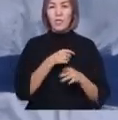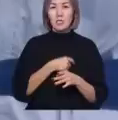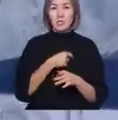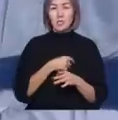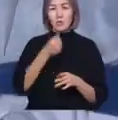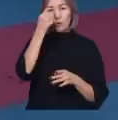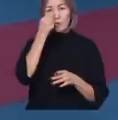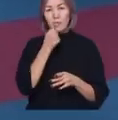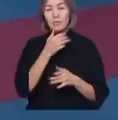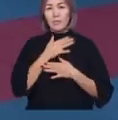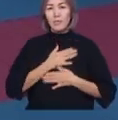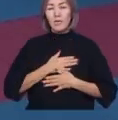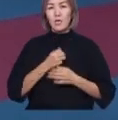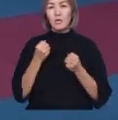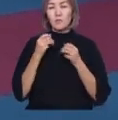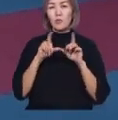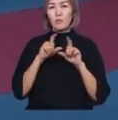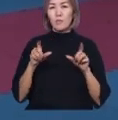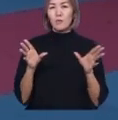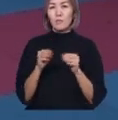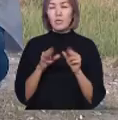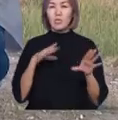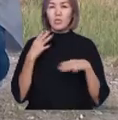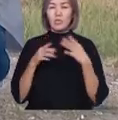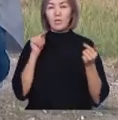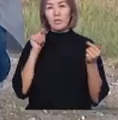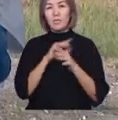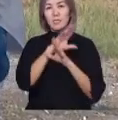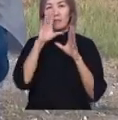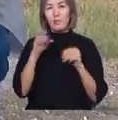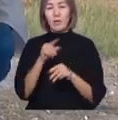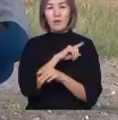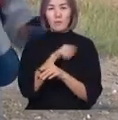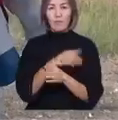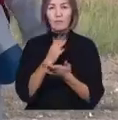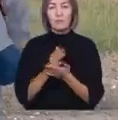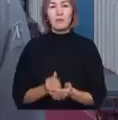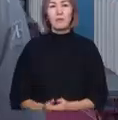Жаттықтырушыларыма дән ризамын, спорт мектебінде бірге шынығатын қарсыластарымда мықты дейді.